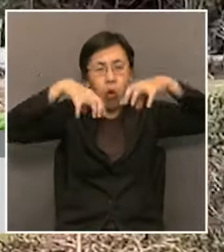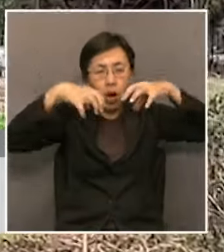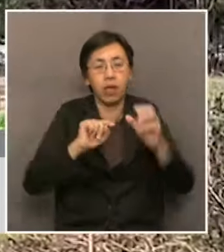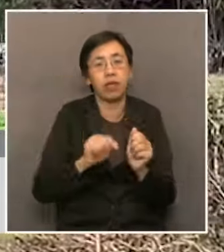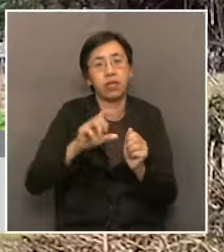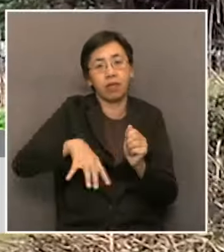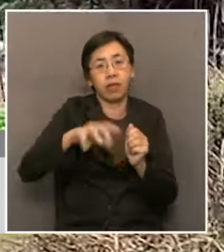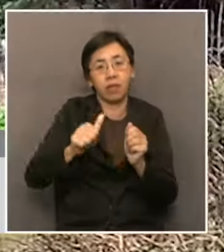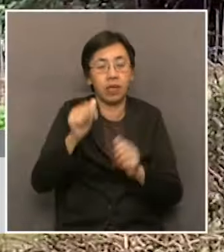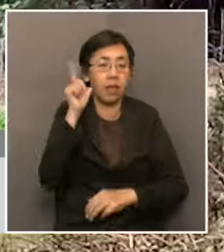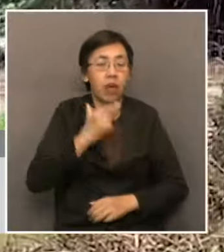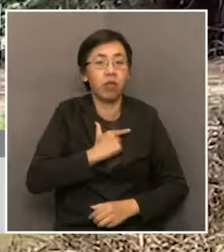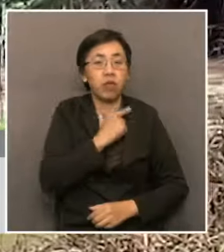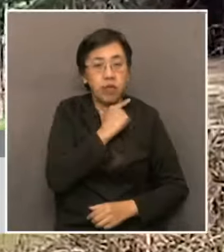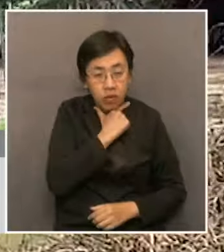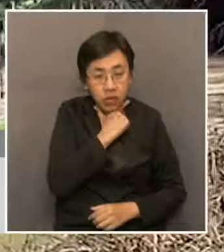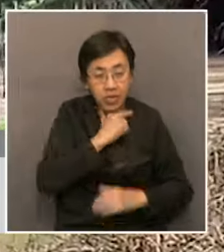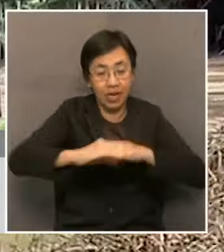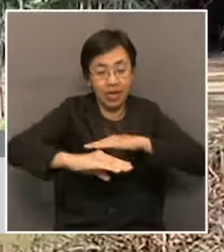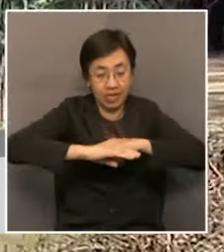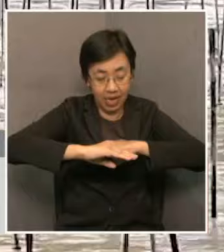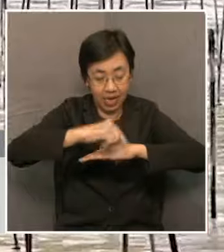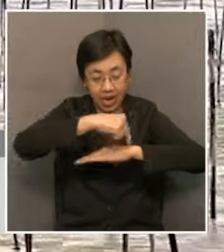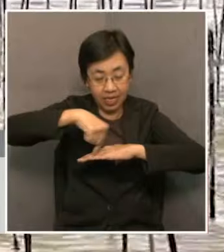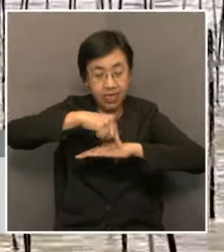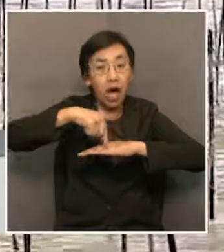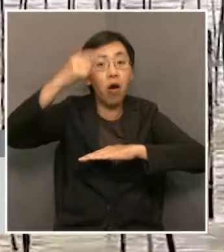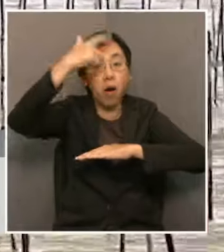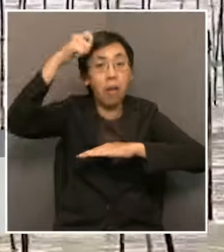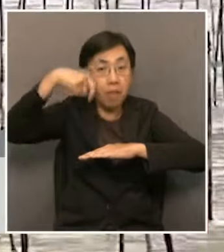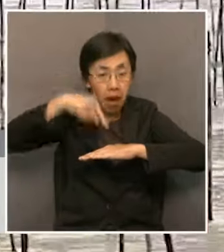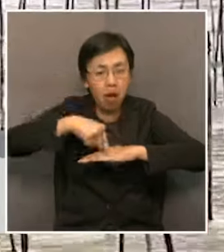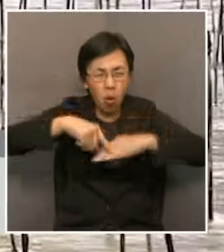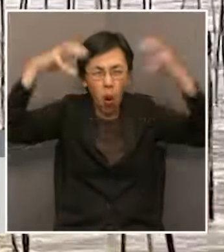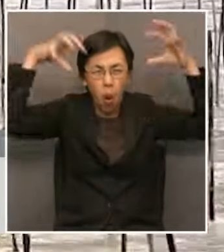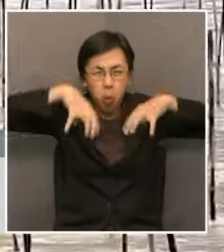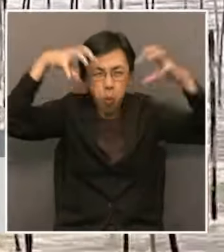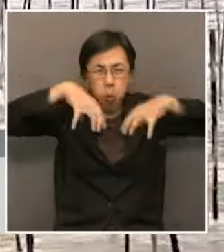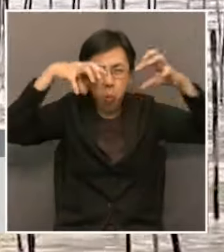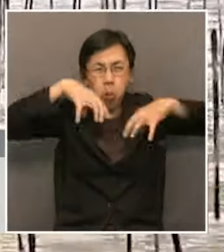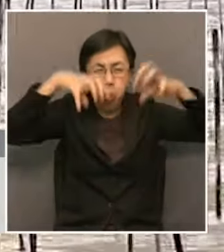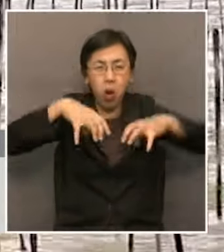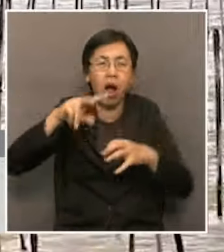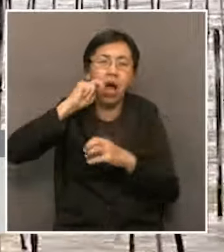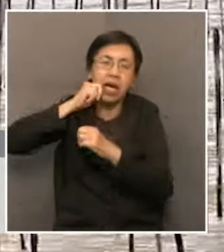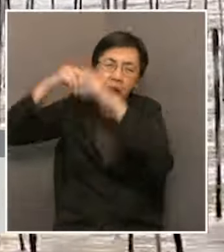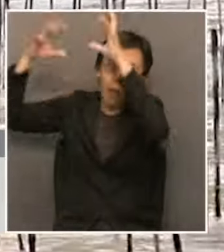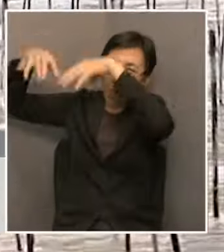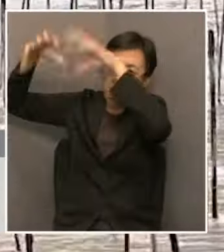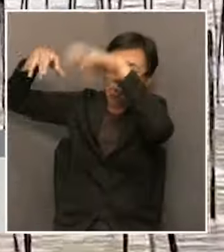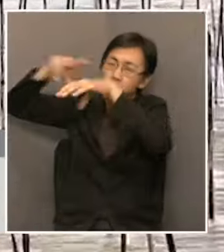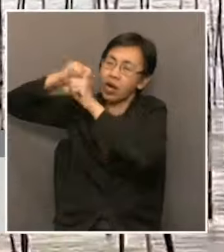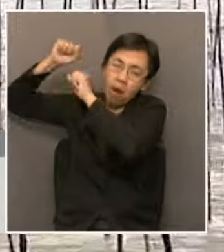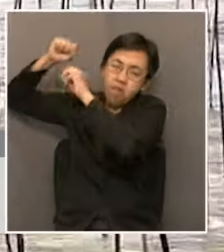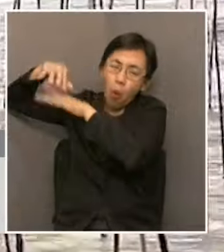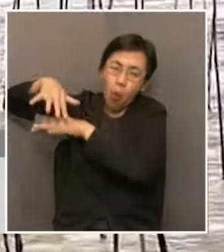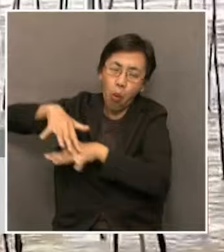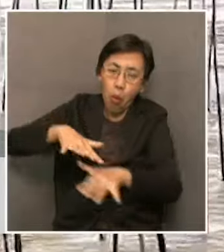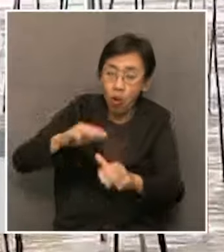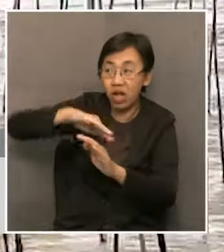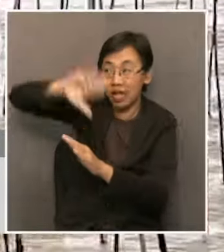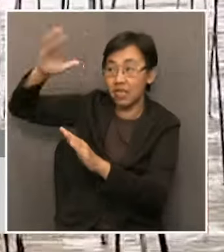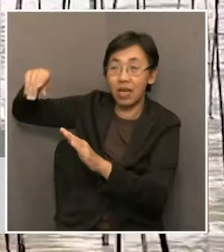องสอนและแนวชายแดนประเทศเมียนมาแล้วก็ส่งผลนะครับให้น้ำเนี่ยไหลลงมาเป็นน้ำป่าที่ไหลหลากจากเทือกเขาล